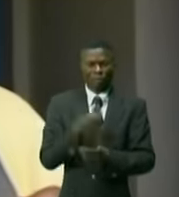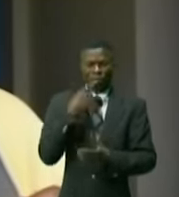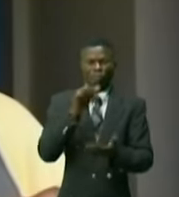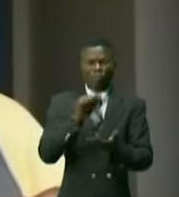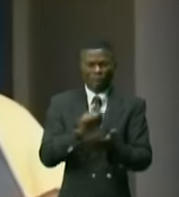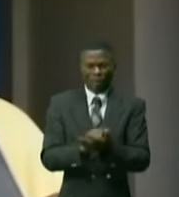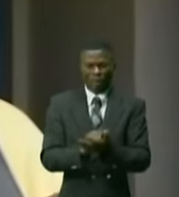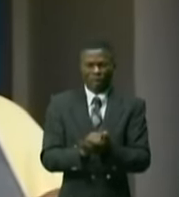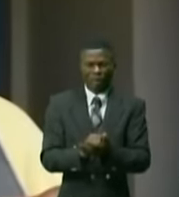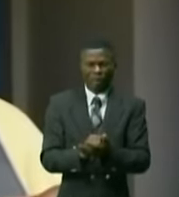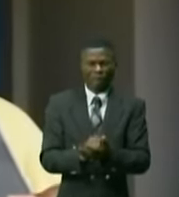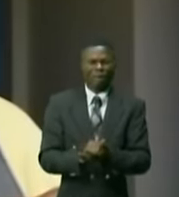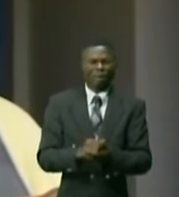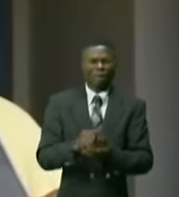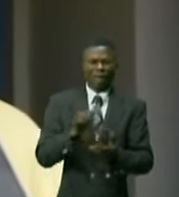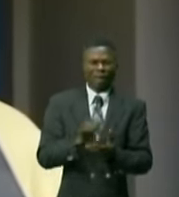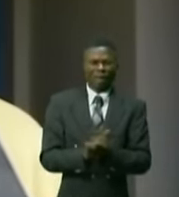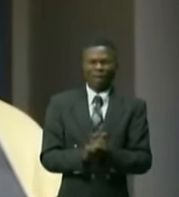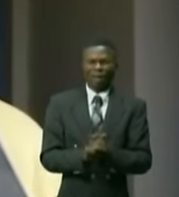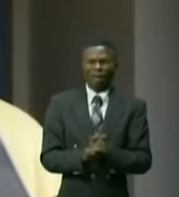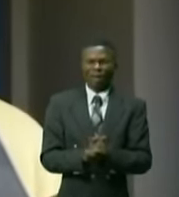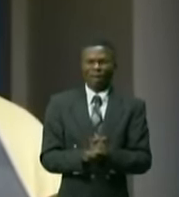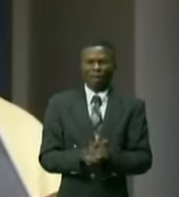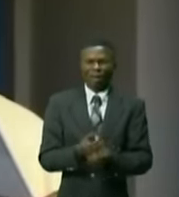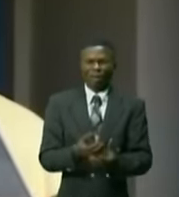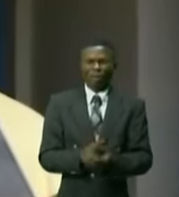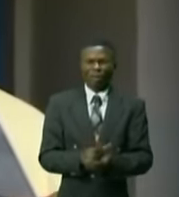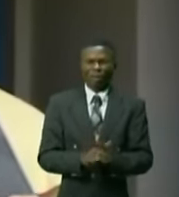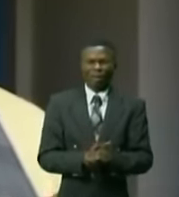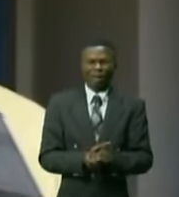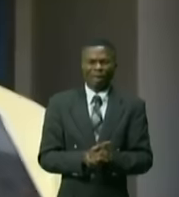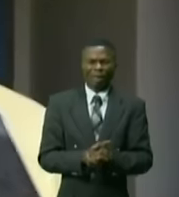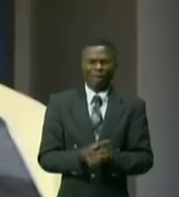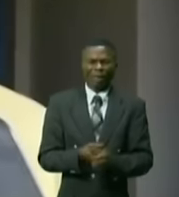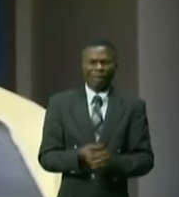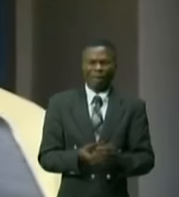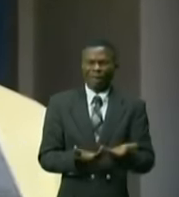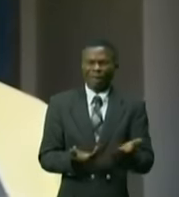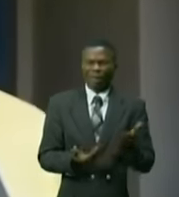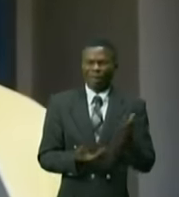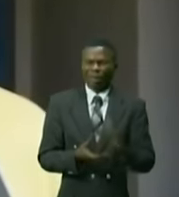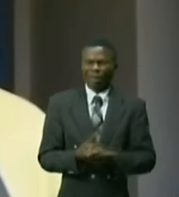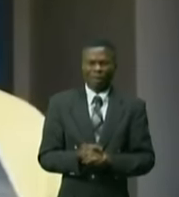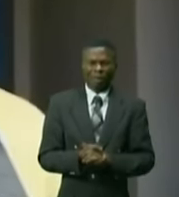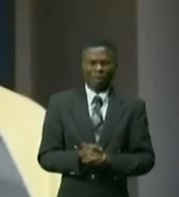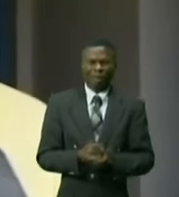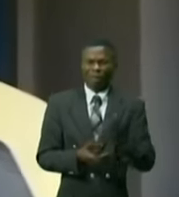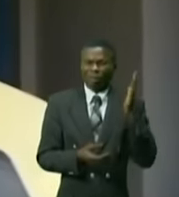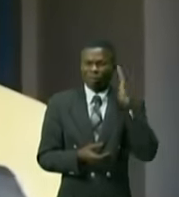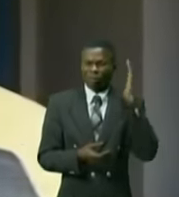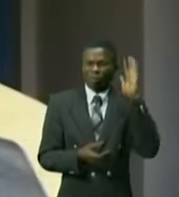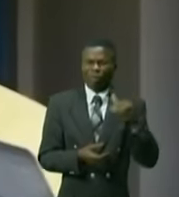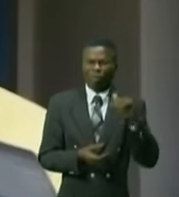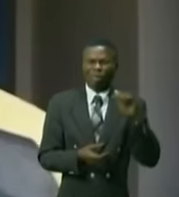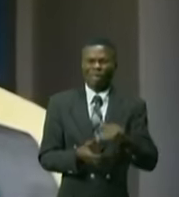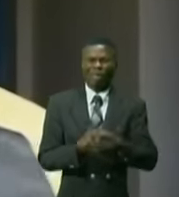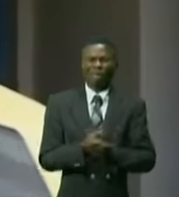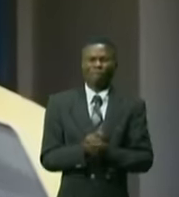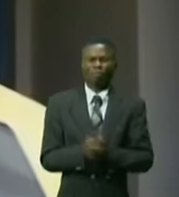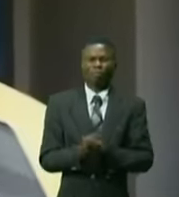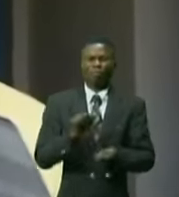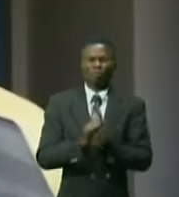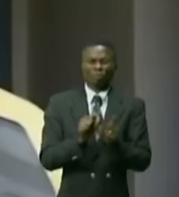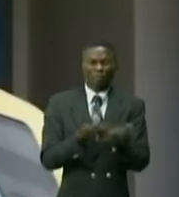qui demandent une réhabilitation et à cela, il nous a juste promis